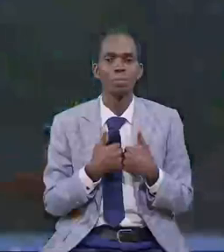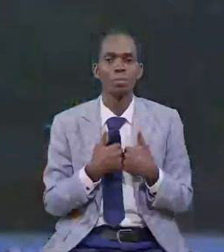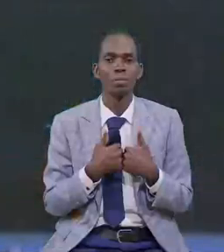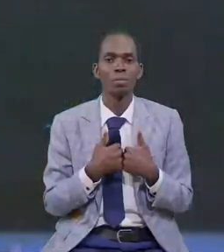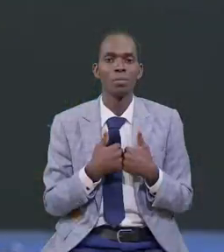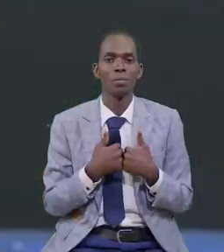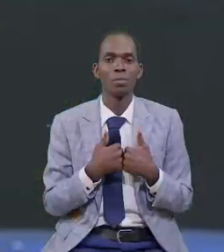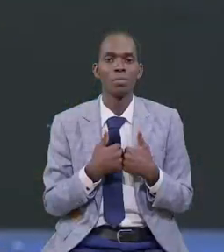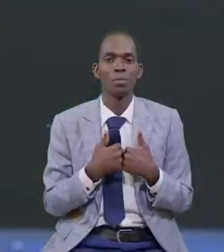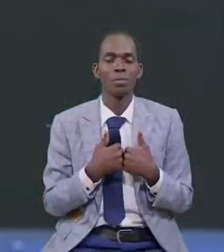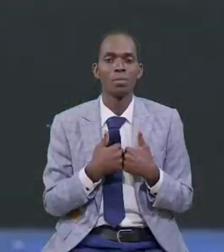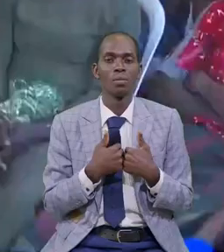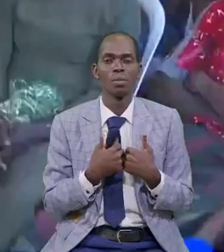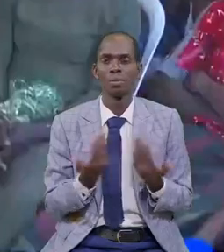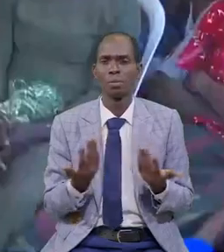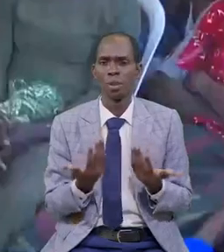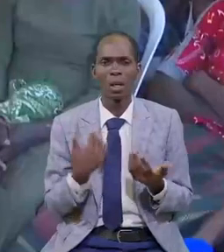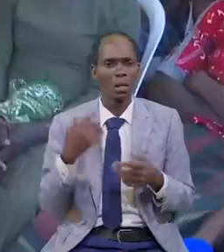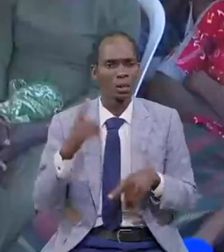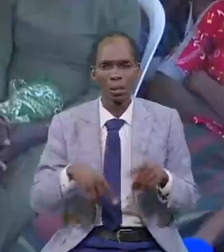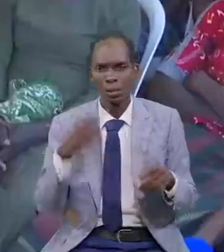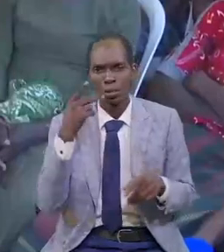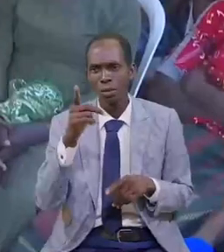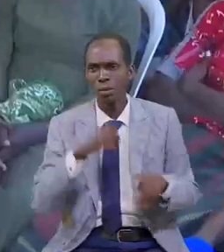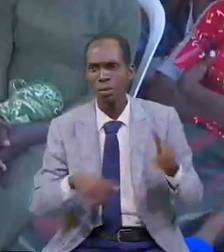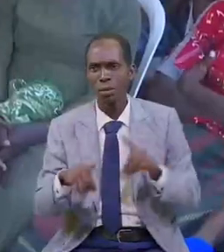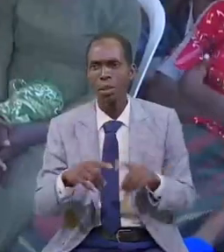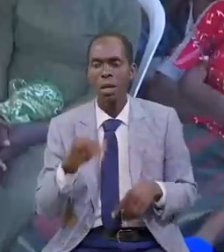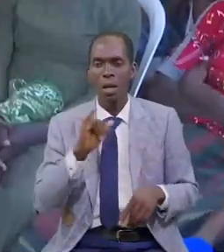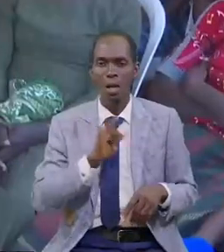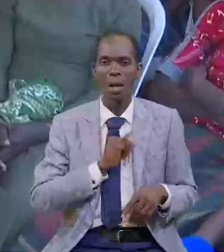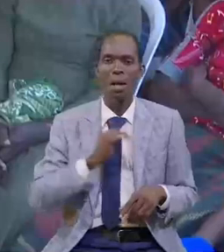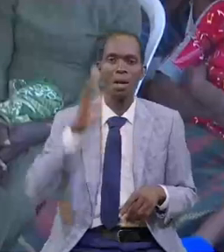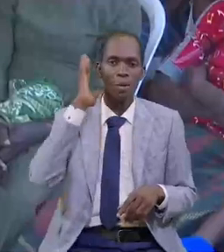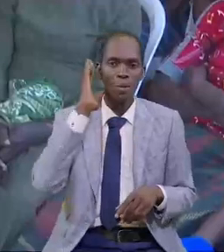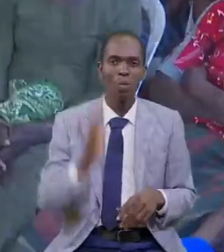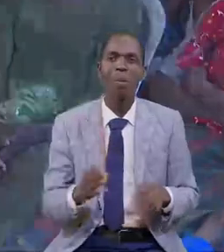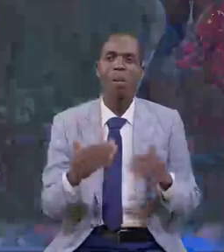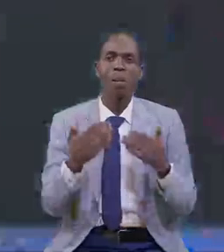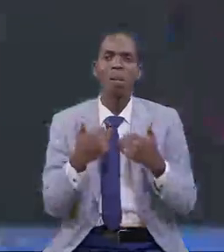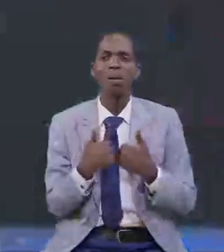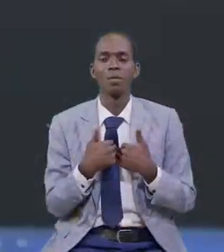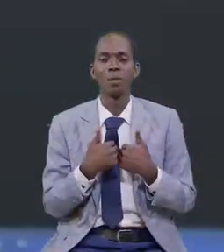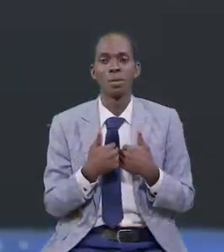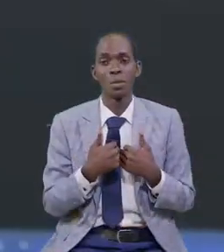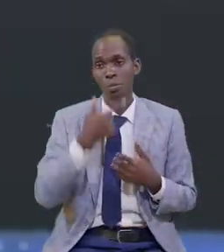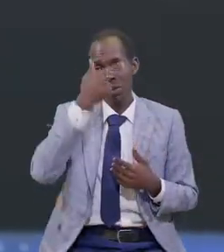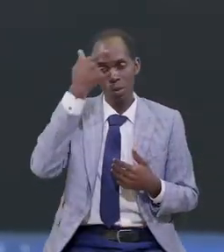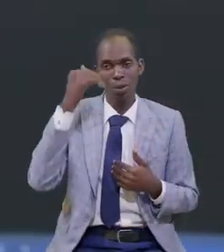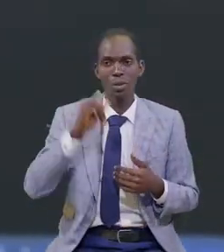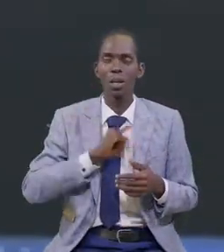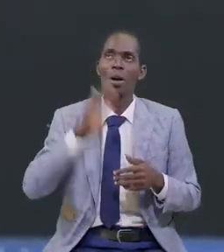j'enurai pourquoi ne pas vous entendre parce que parce que je vais